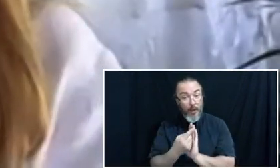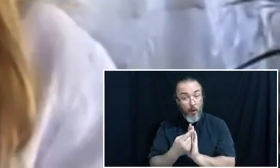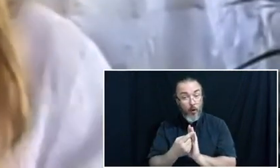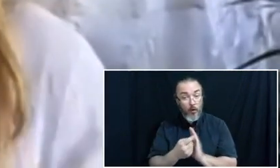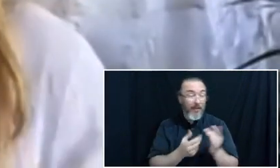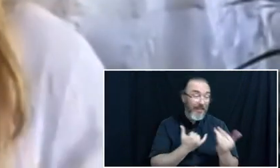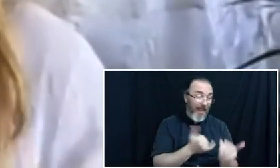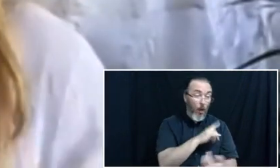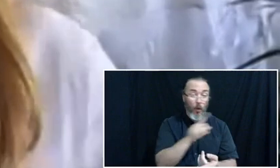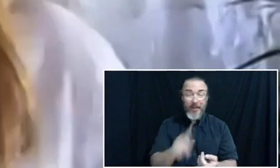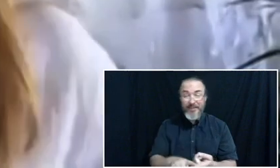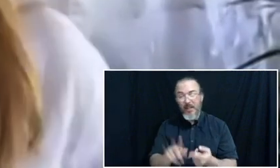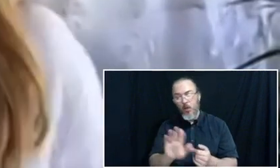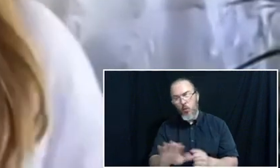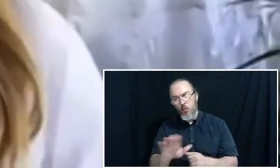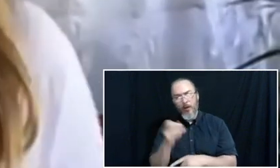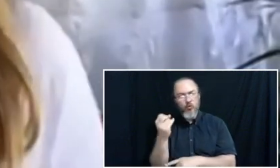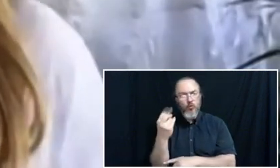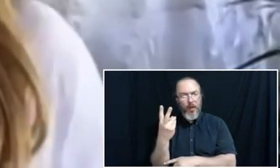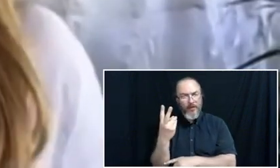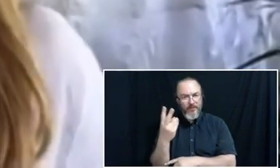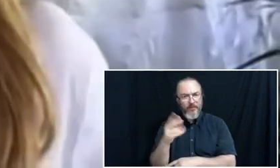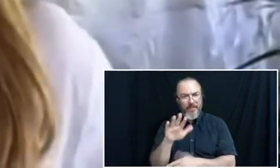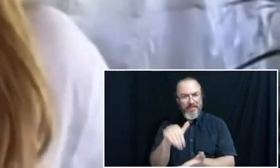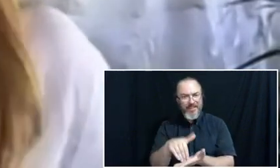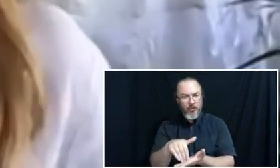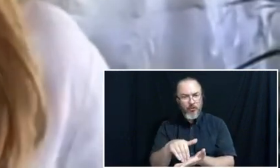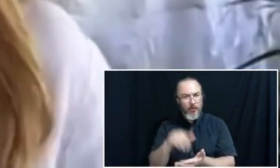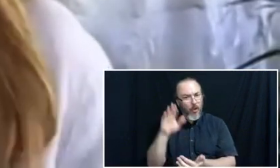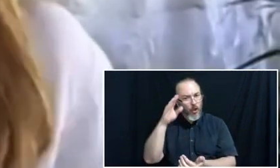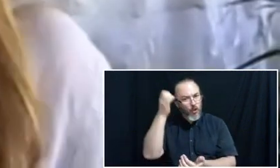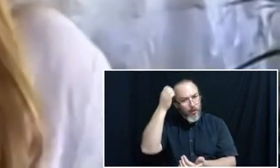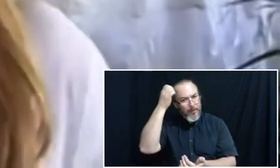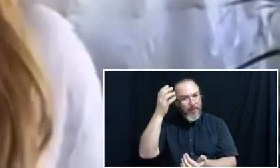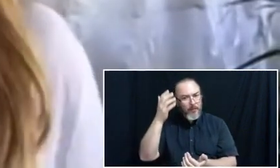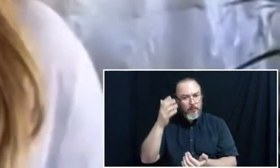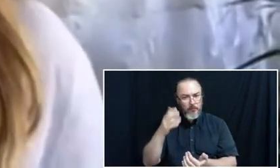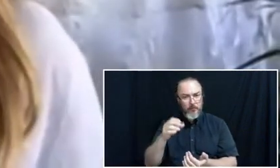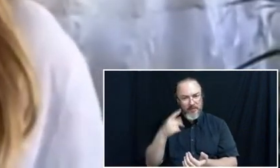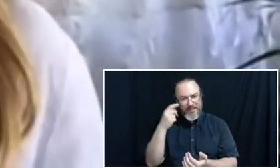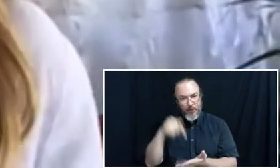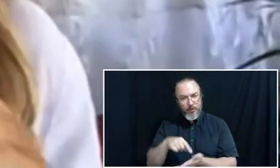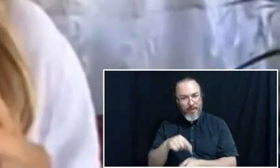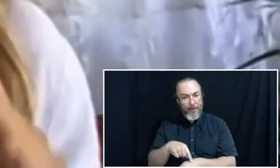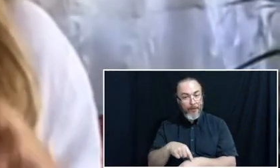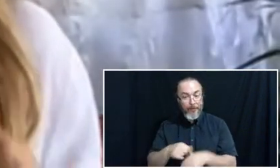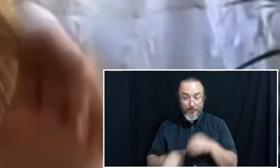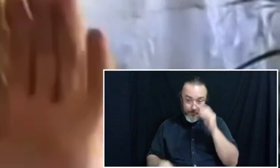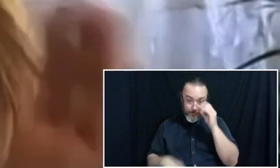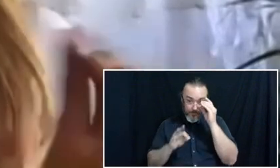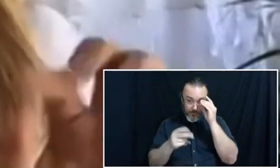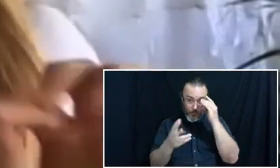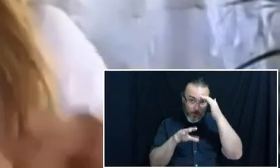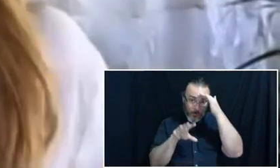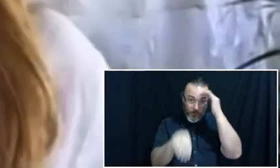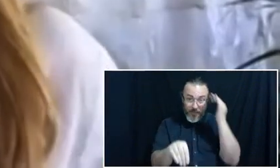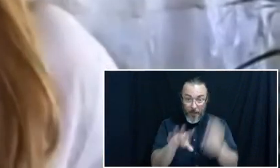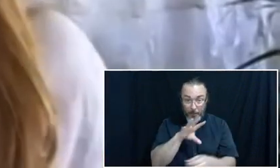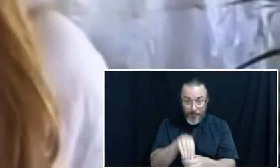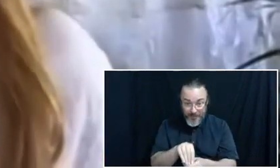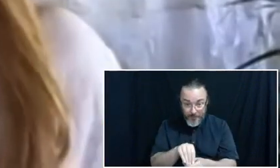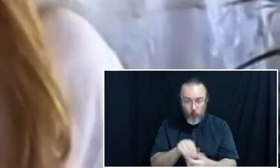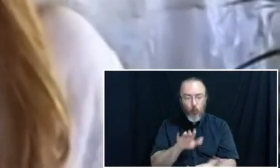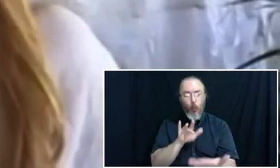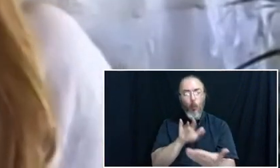heure après l'événement, donc jusqu'à midi, heure d'Europe centrale. Et pour participer aux questions-réponses,